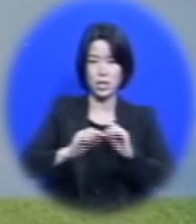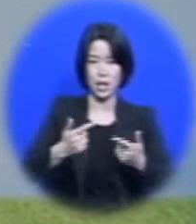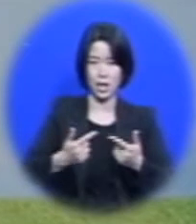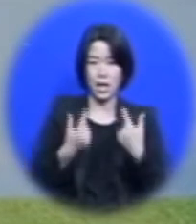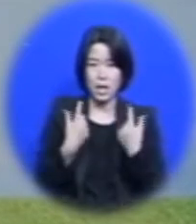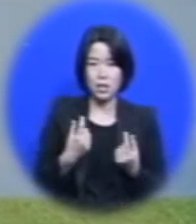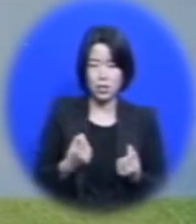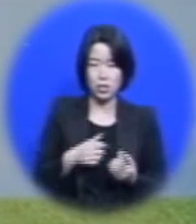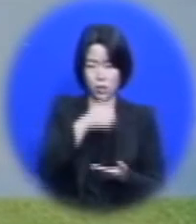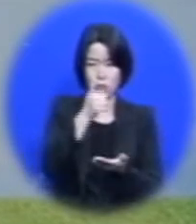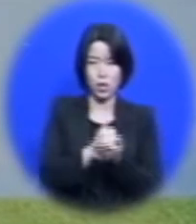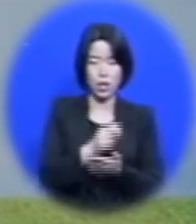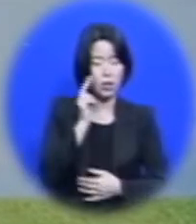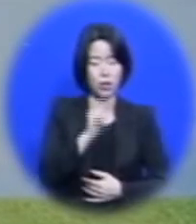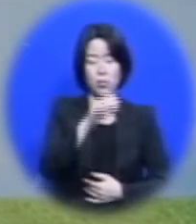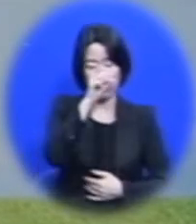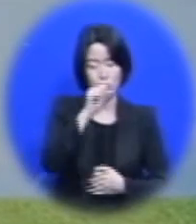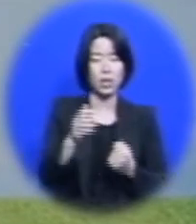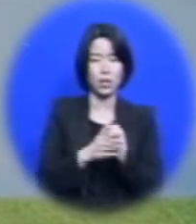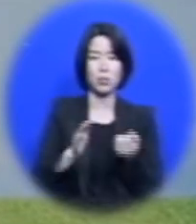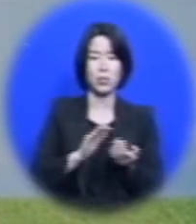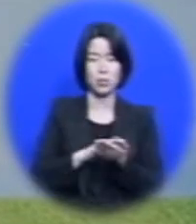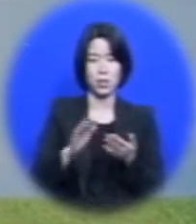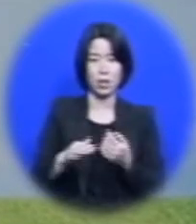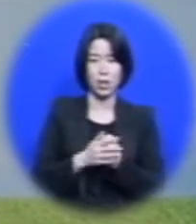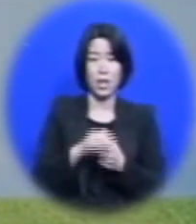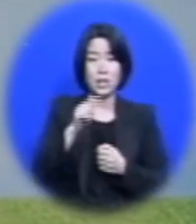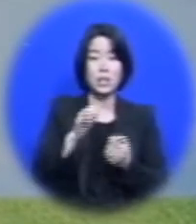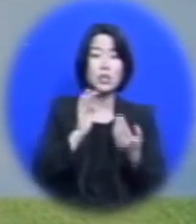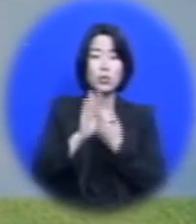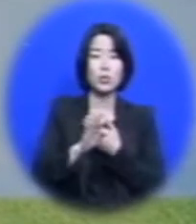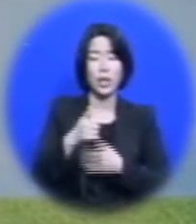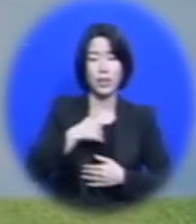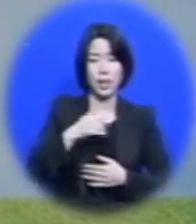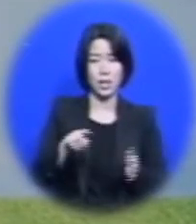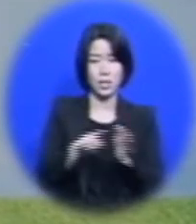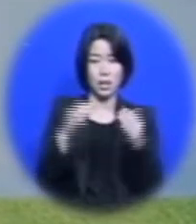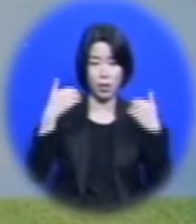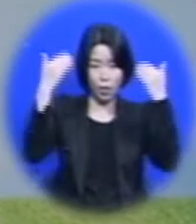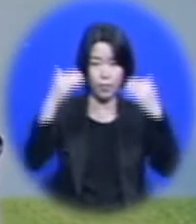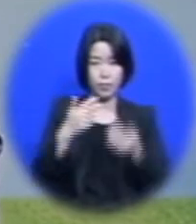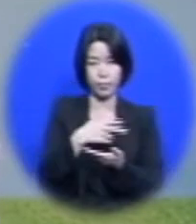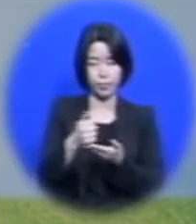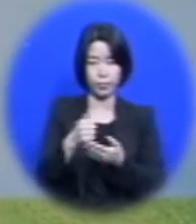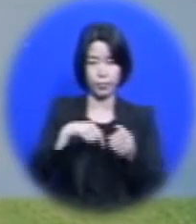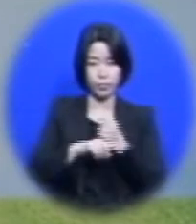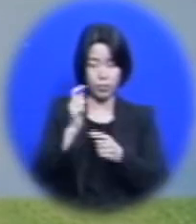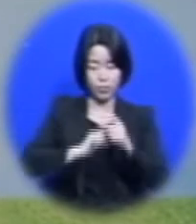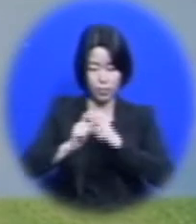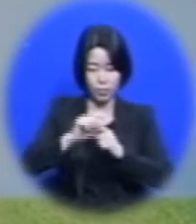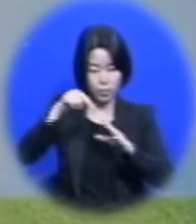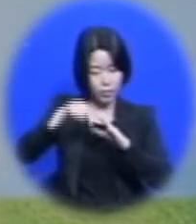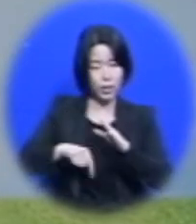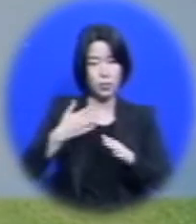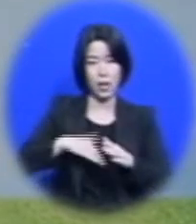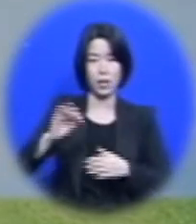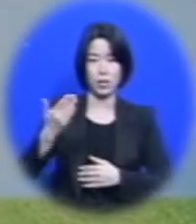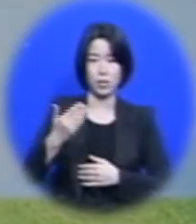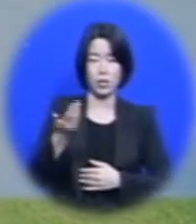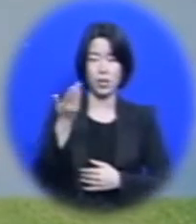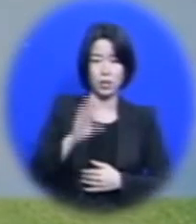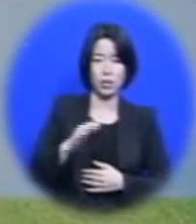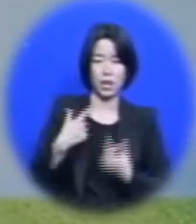여전히 죄가 너무 좋았기 때문이다. 그 뒤 나의 신앙은 성장했고 주님의 뜻을 더 깊이 알게 되었다. 그러나